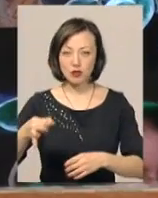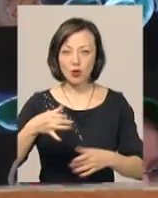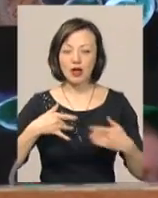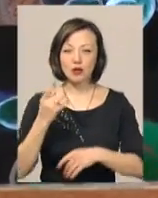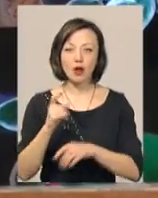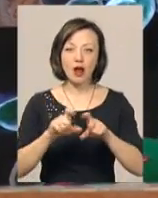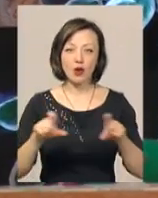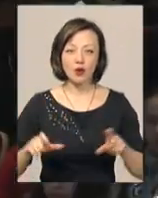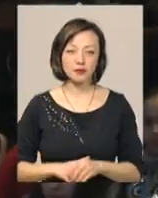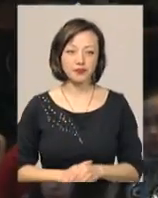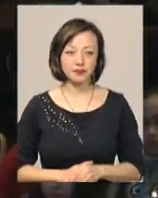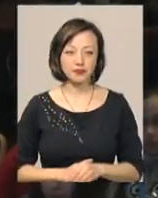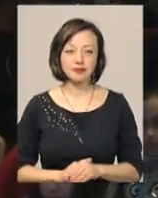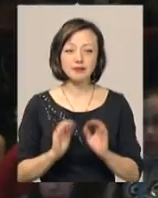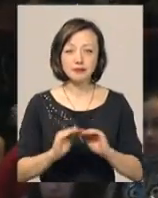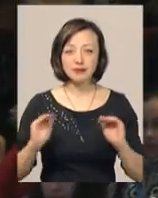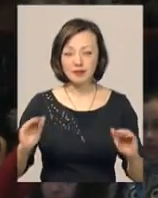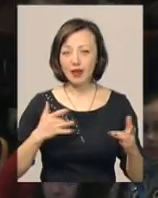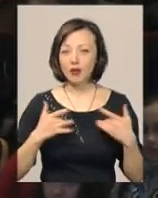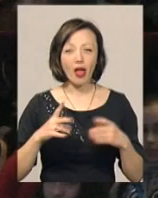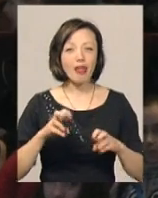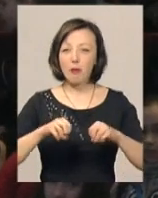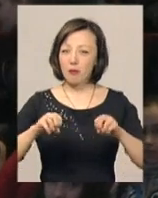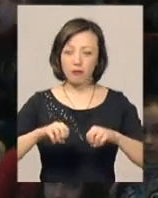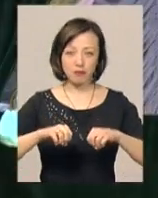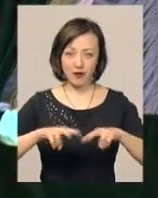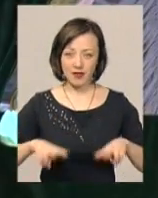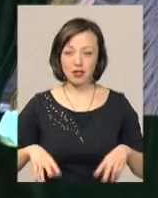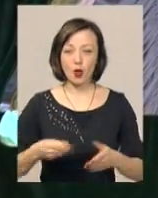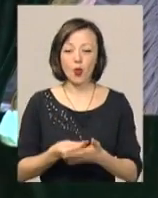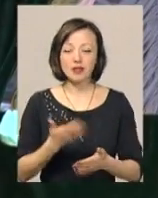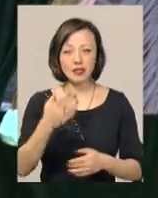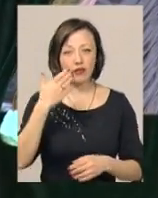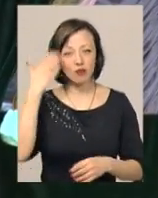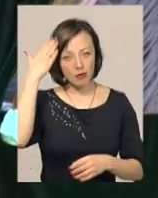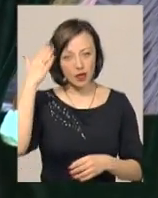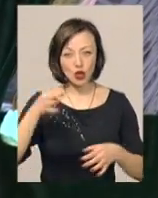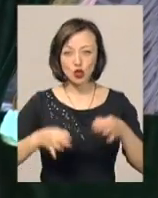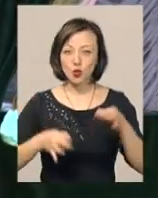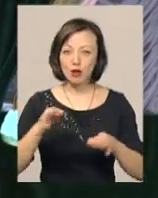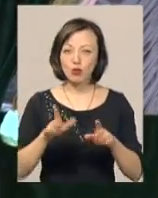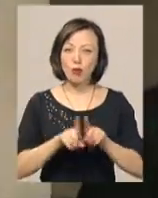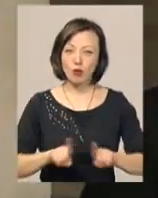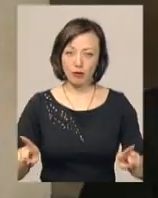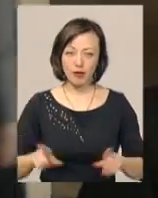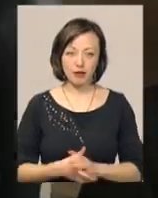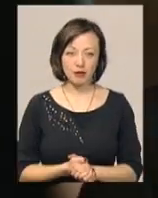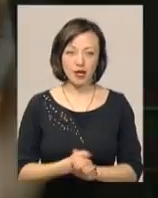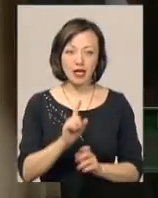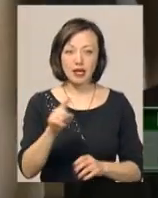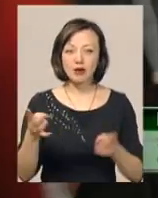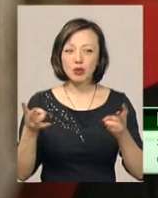театру ляльок Наталя Брижань. Школярі – актори непрофесійні, тому оцінювати їхні вміння журі буде по-особливому. Їх